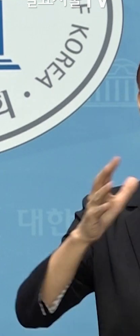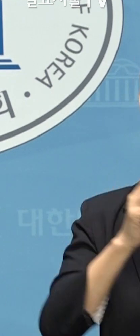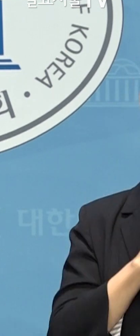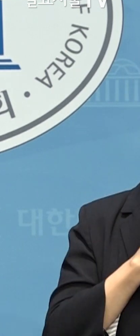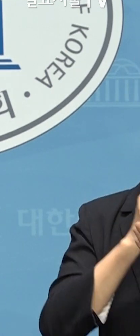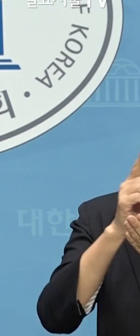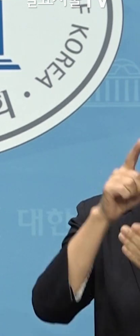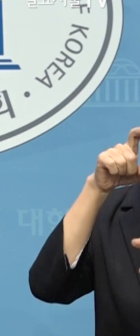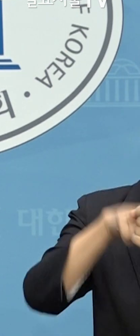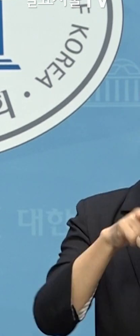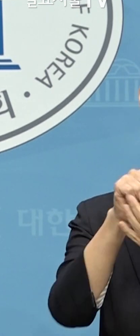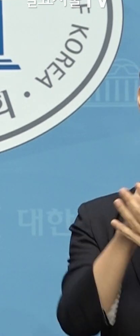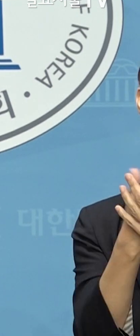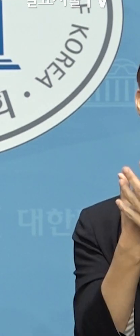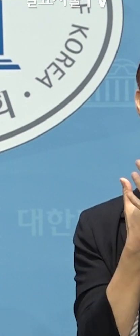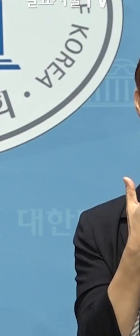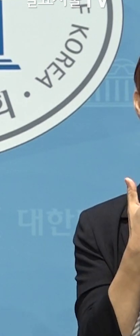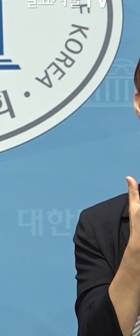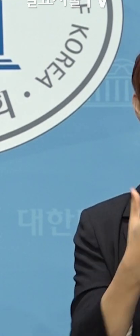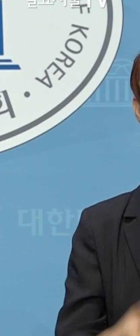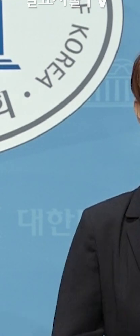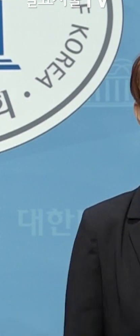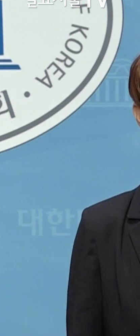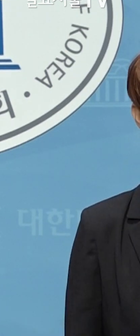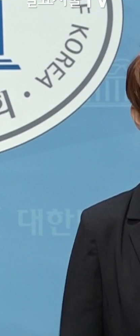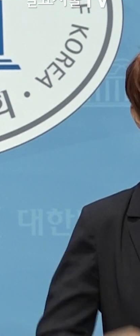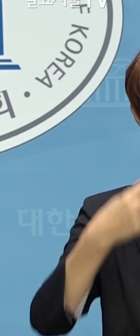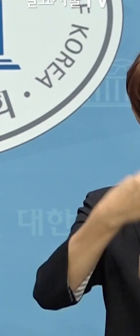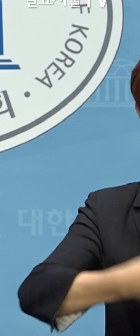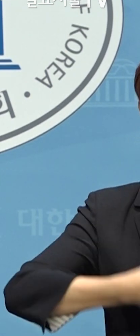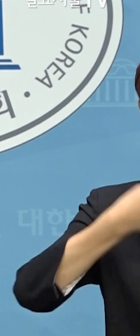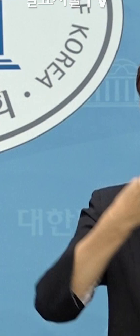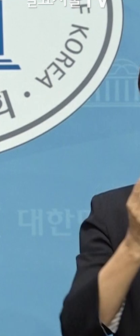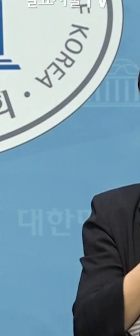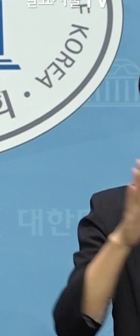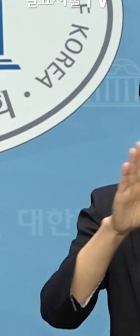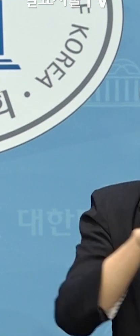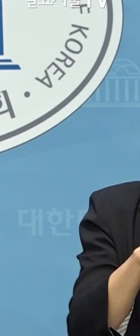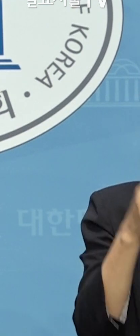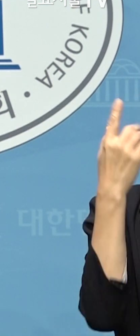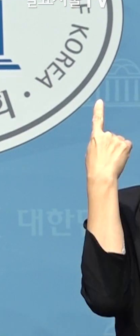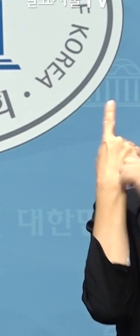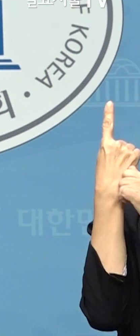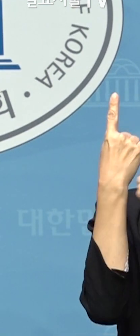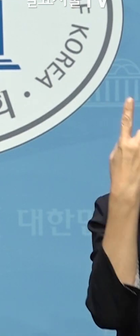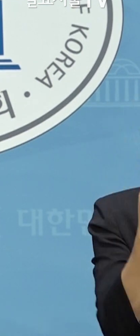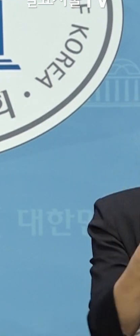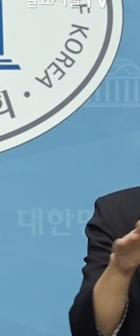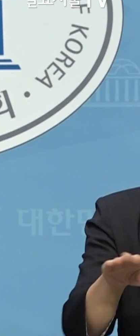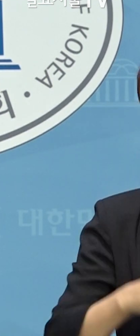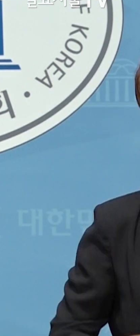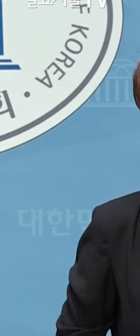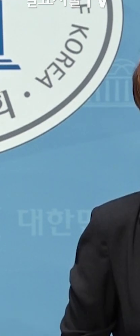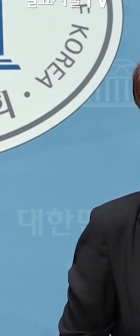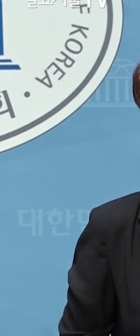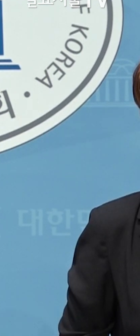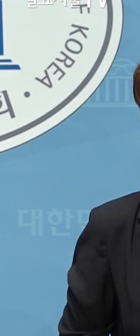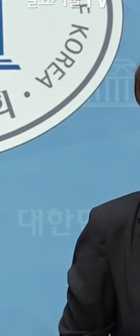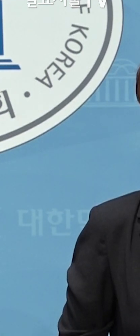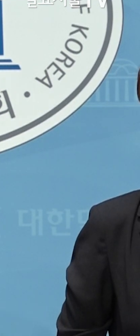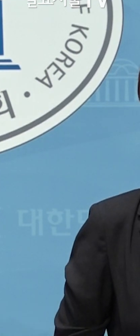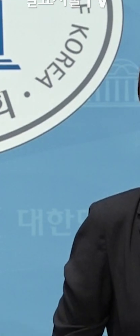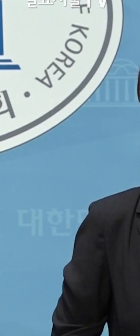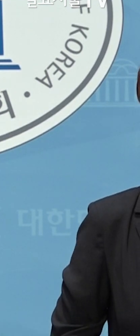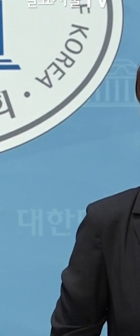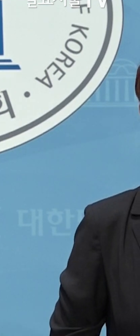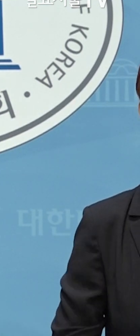기자 의견을 열었습니다 임기 3년차 두 번째입니다 41